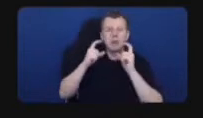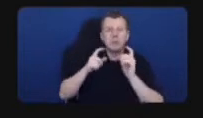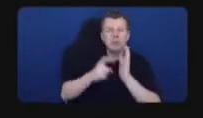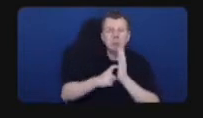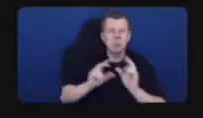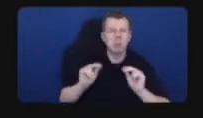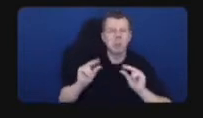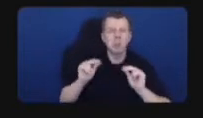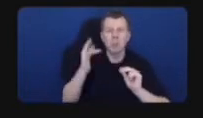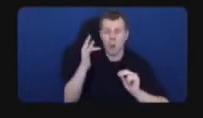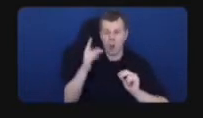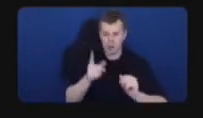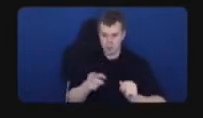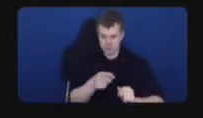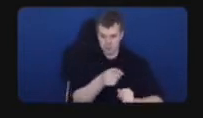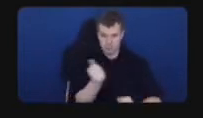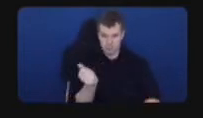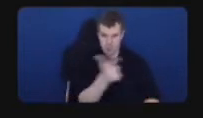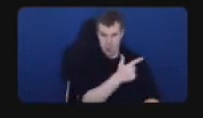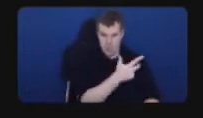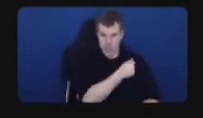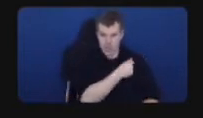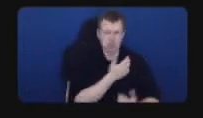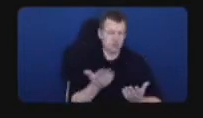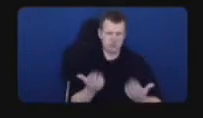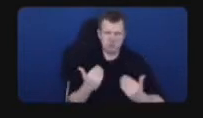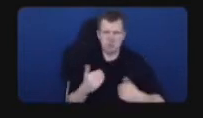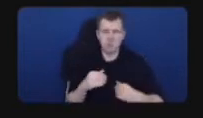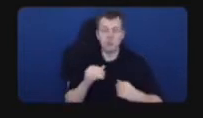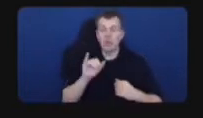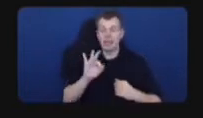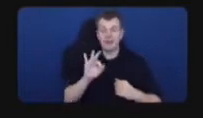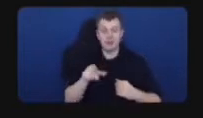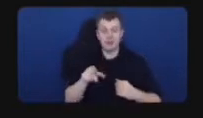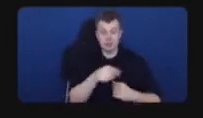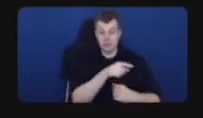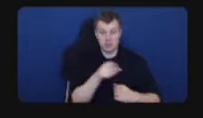这个要是这个可以说是，这个可以，